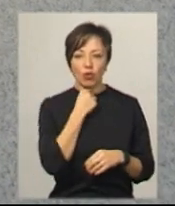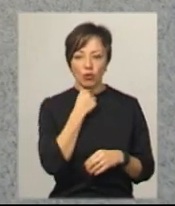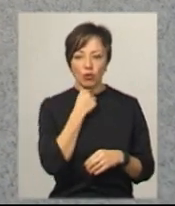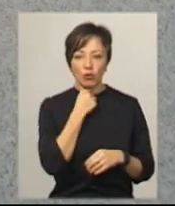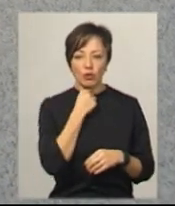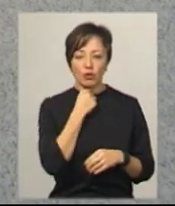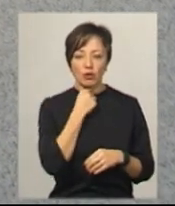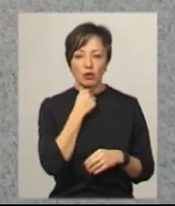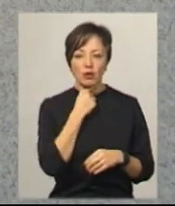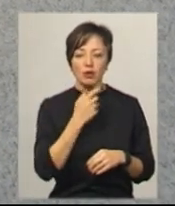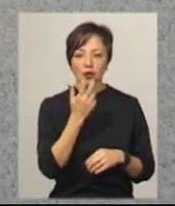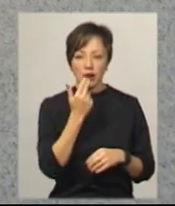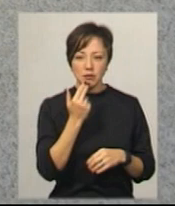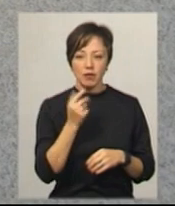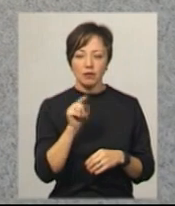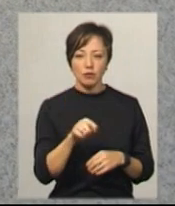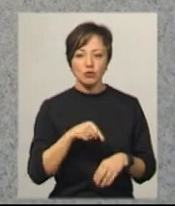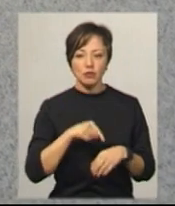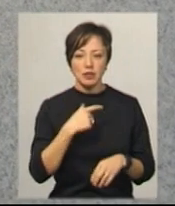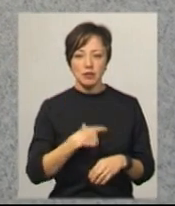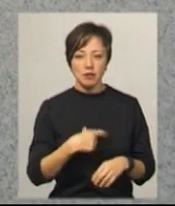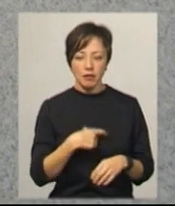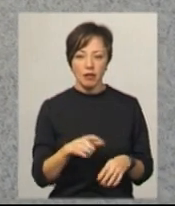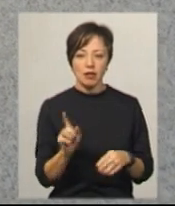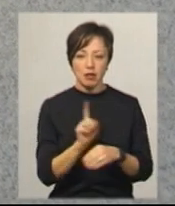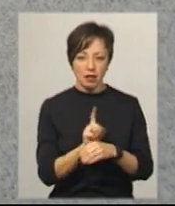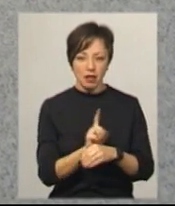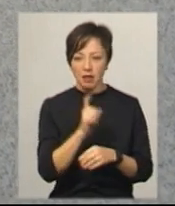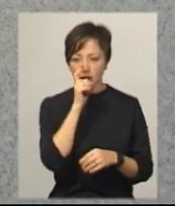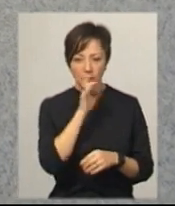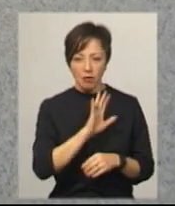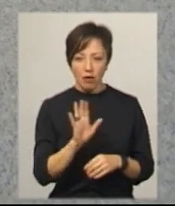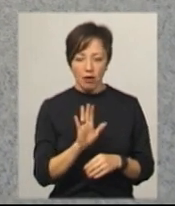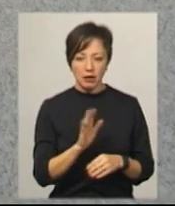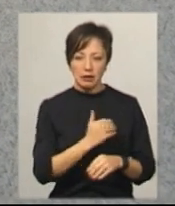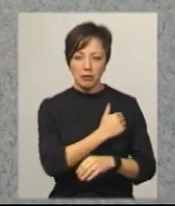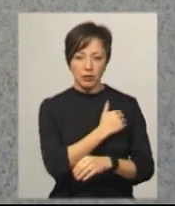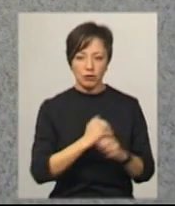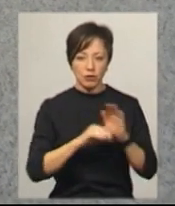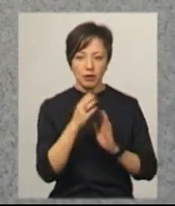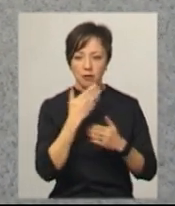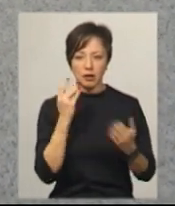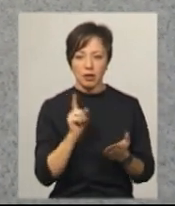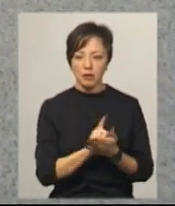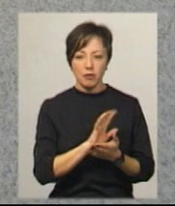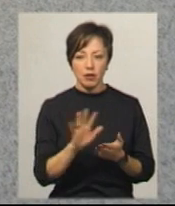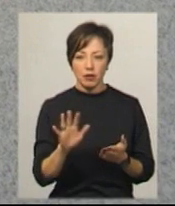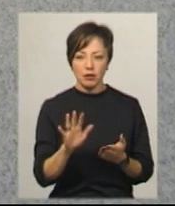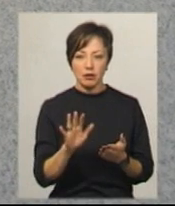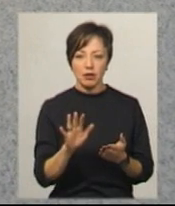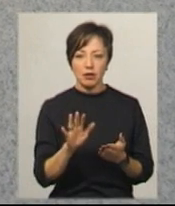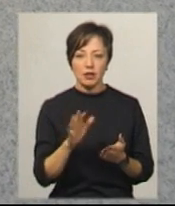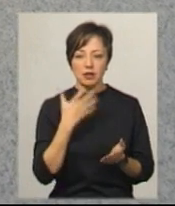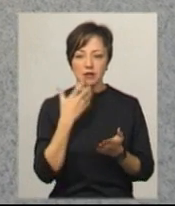насмірк, вони почувають себе відносно непогана, невелика температура, вони не мають йти в свої